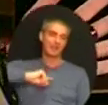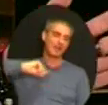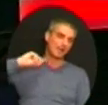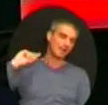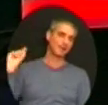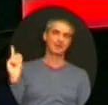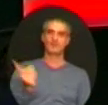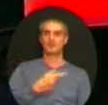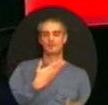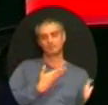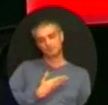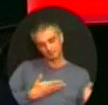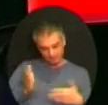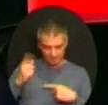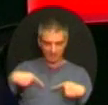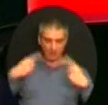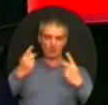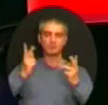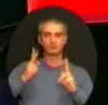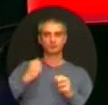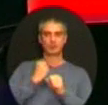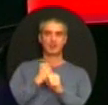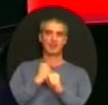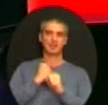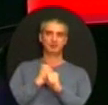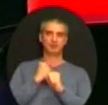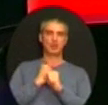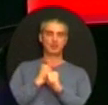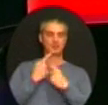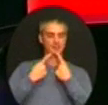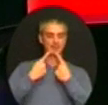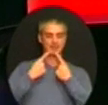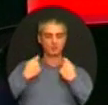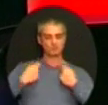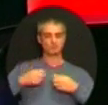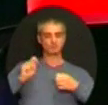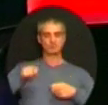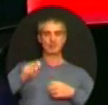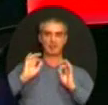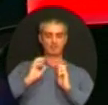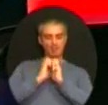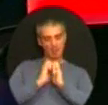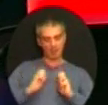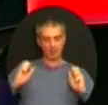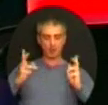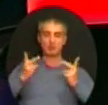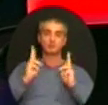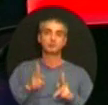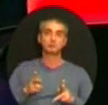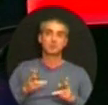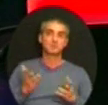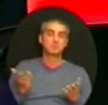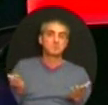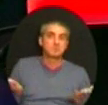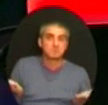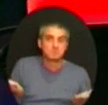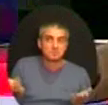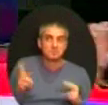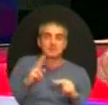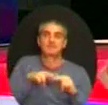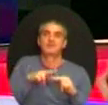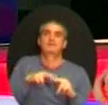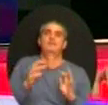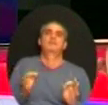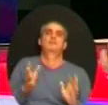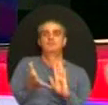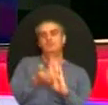ה... פינתה בעצם את כל היום על מנת שאפשר יהיה לקיים פה דיון פרלמנטרי ארוך ככל שידרש. אבל אז